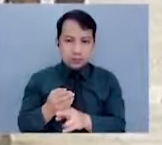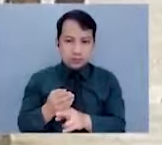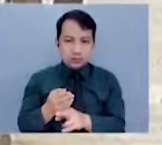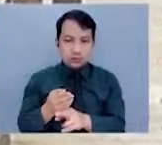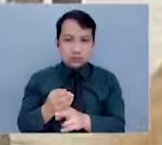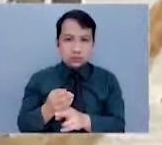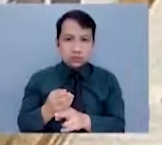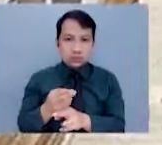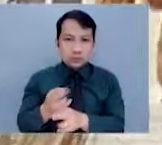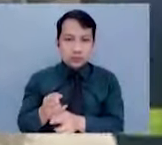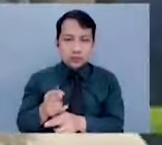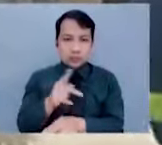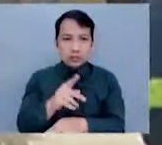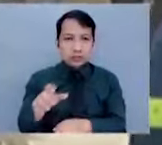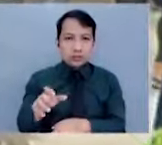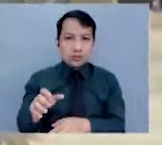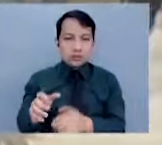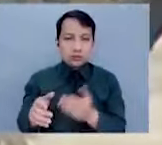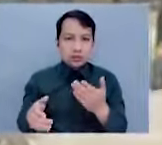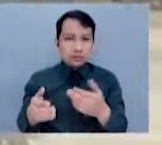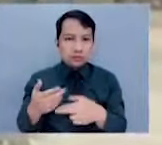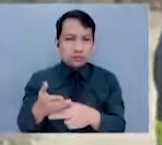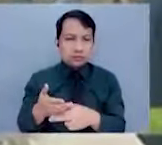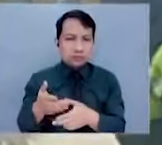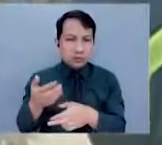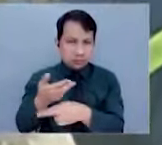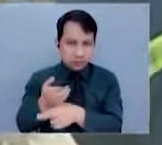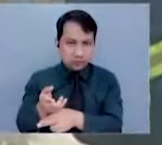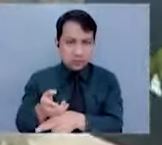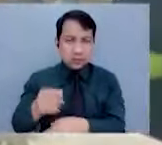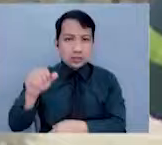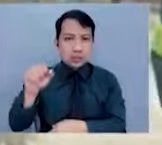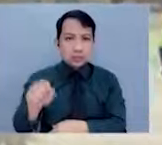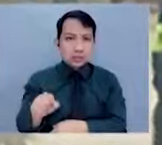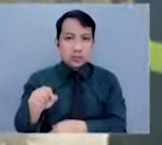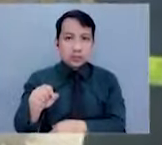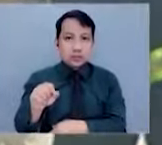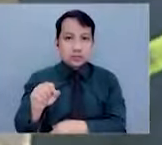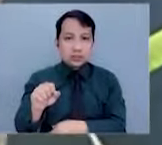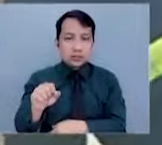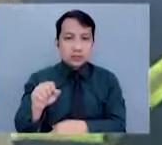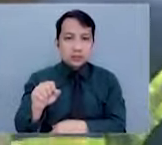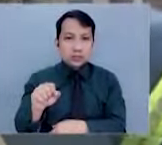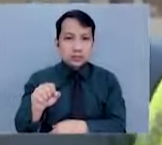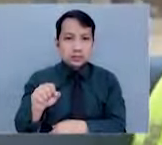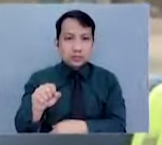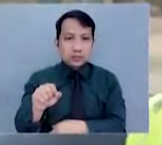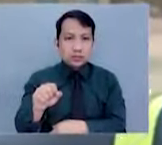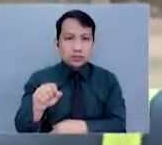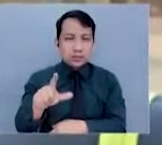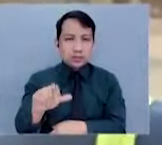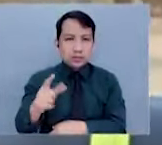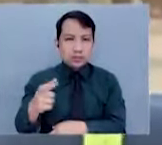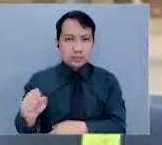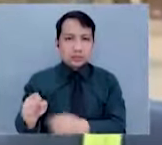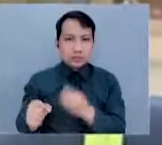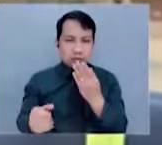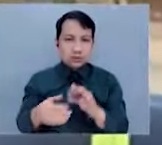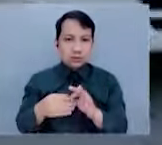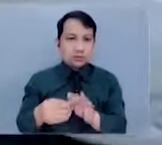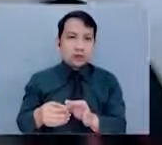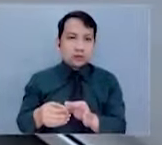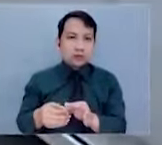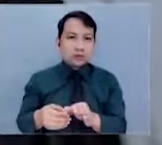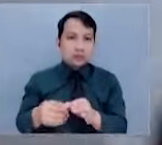MMDA sa Rojas Boulevard. May aayusin din sa South Super Highway. Apat na roadworks naman ang gagawin sa northbound lane ng EDSA